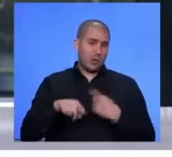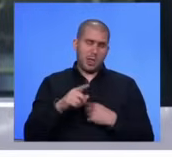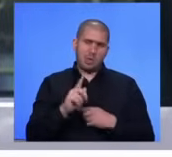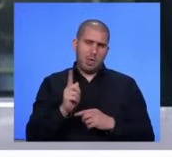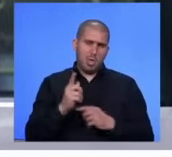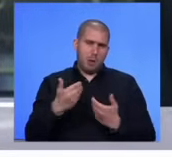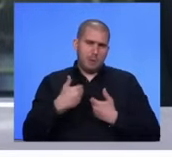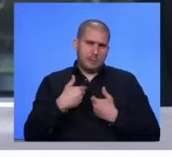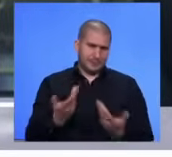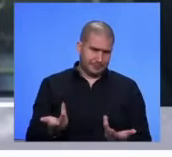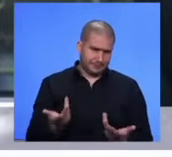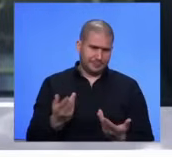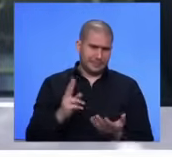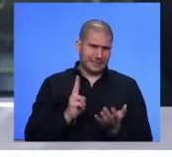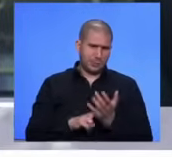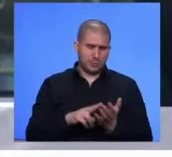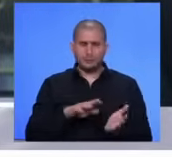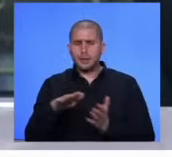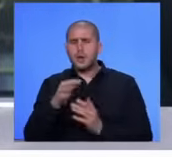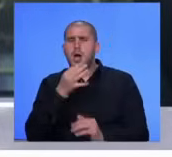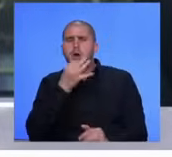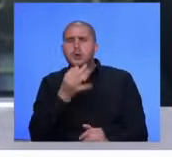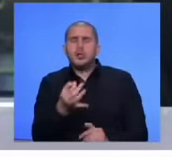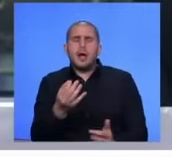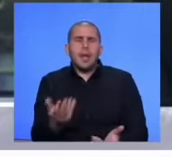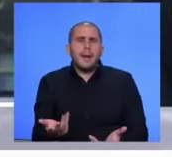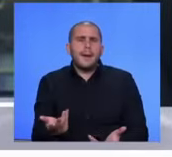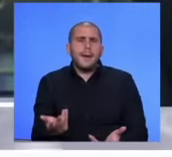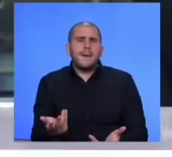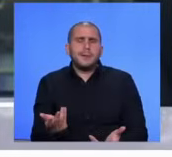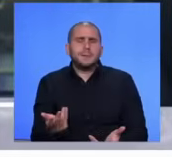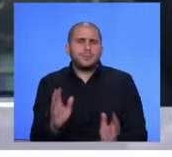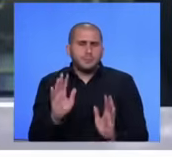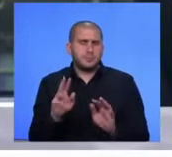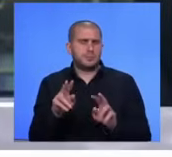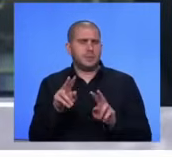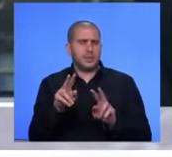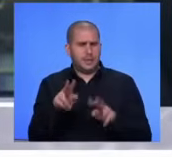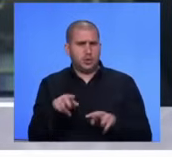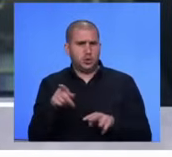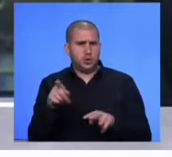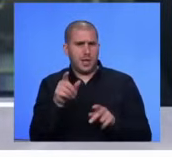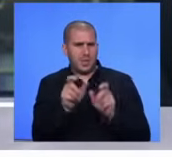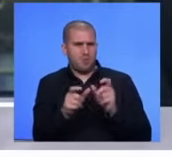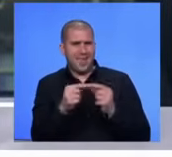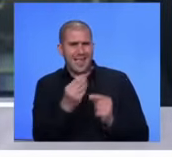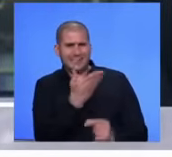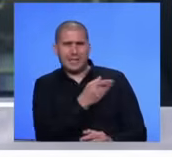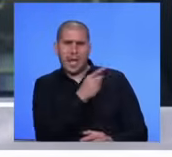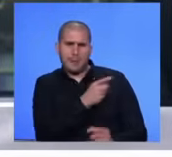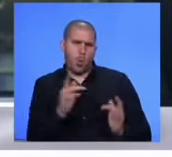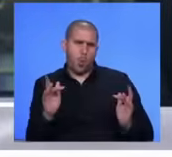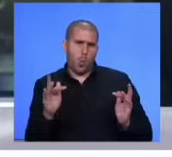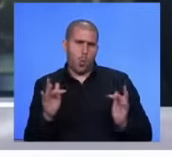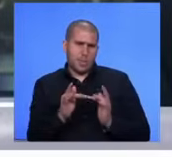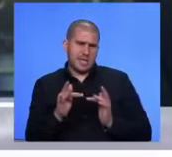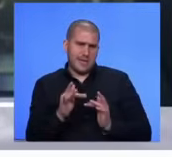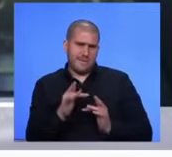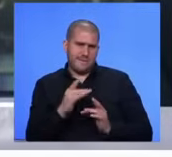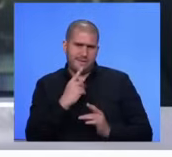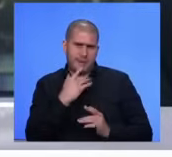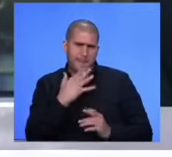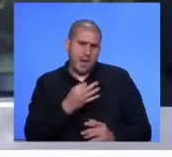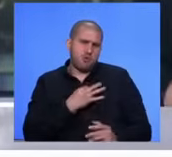עומד לזכותנו. השאלה היא, בוא, יש עזתים, הם אויב מר, אין